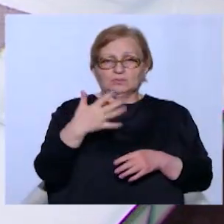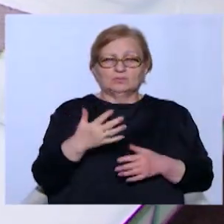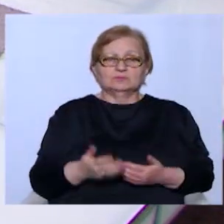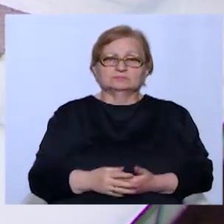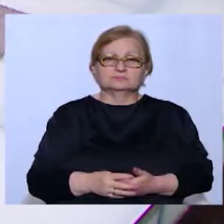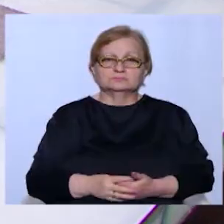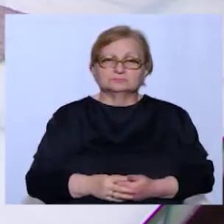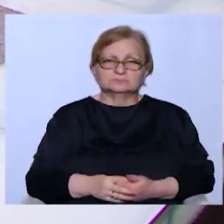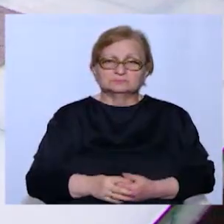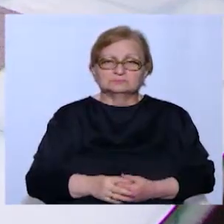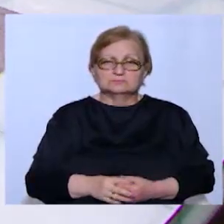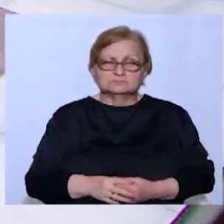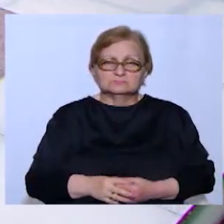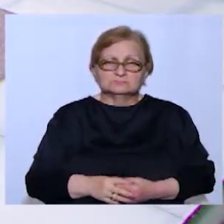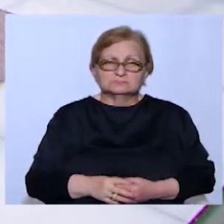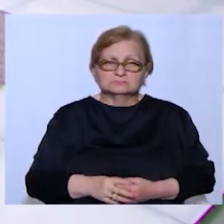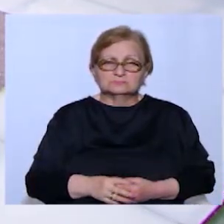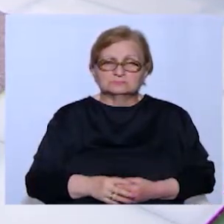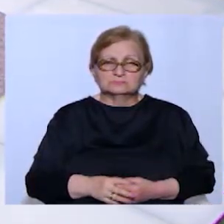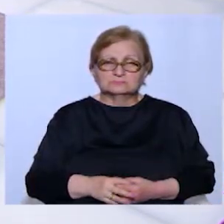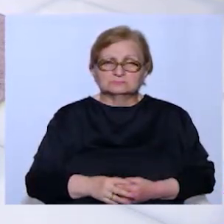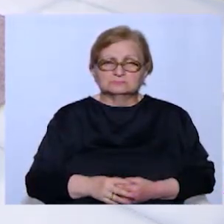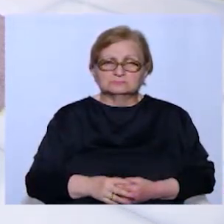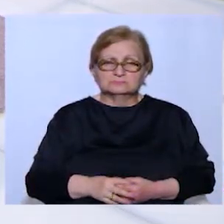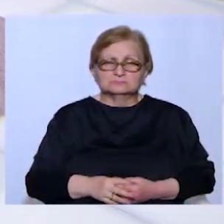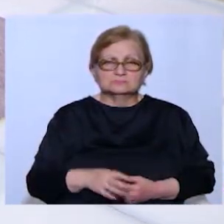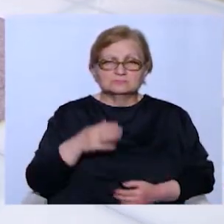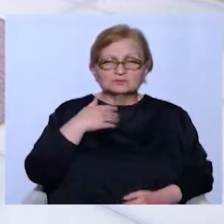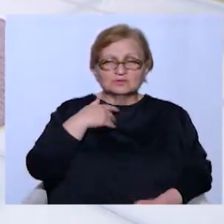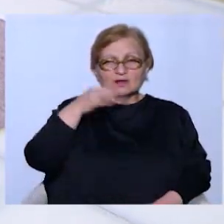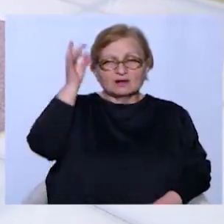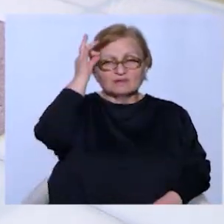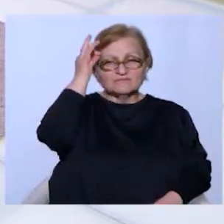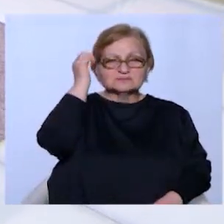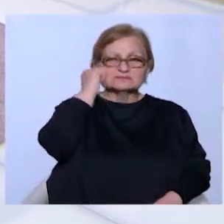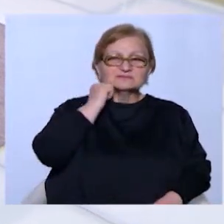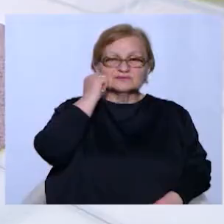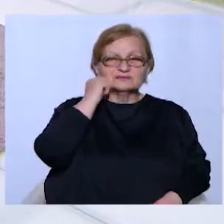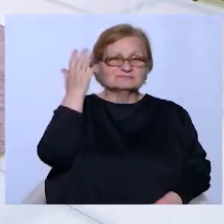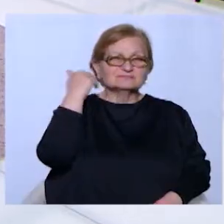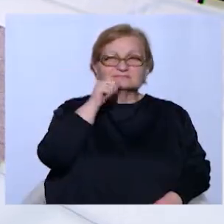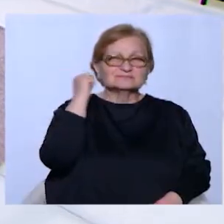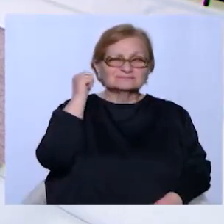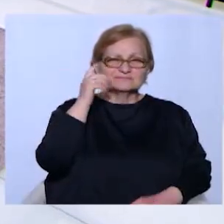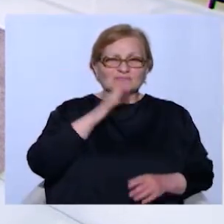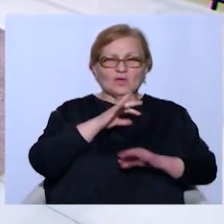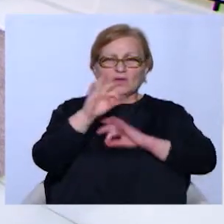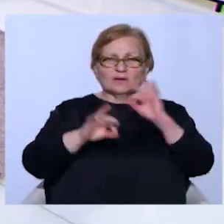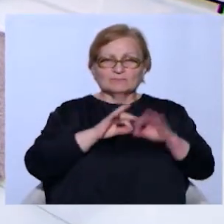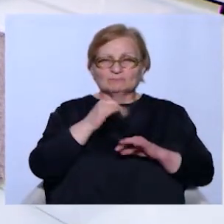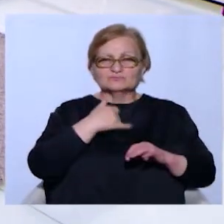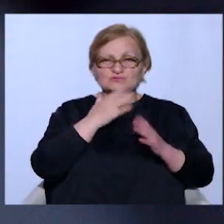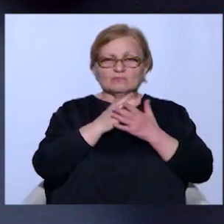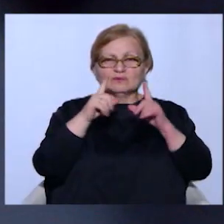მოდით ესე იგი ცოტა გავიხსენოთ წინაწლების მასალა, კერძოდ გეომეტრია. ჩვენ გვაქვს